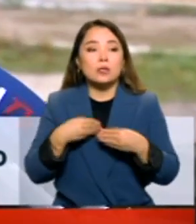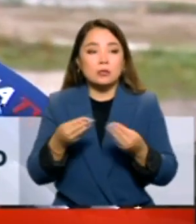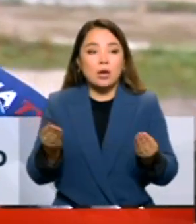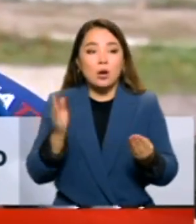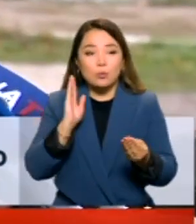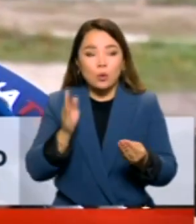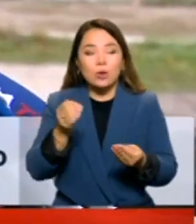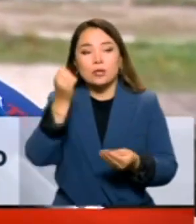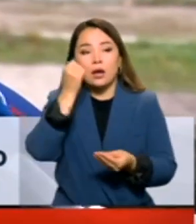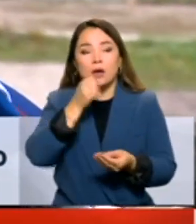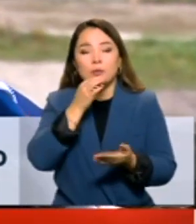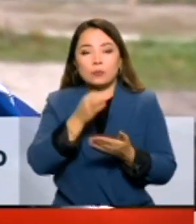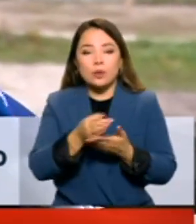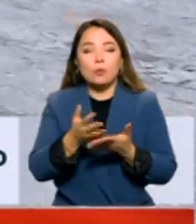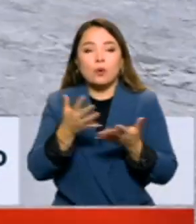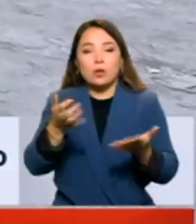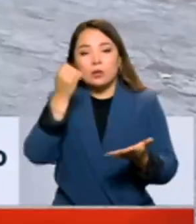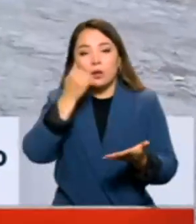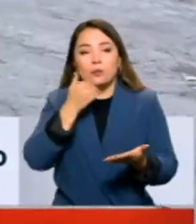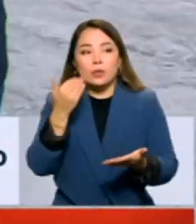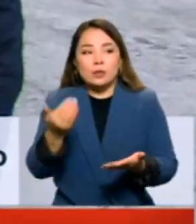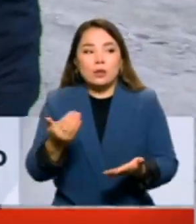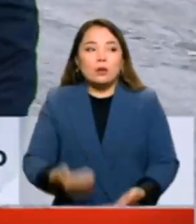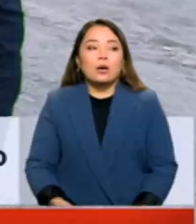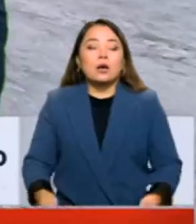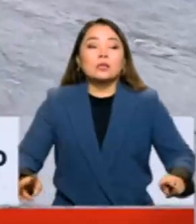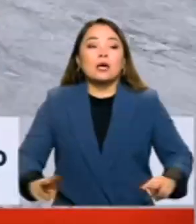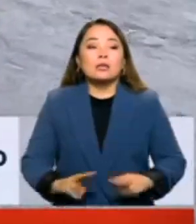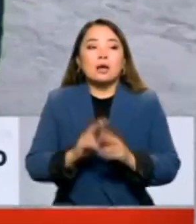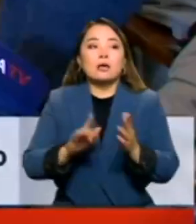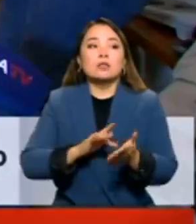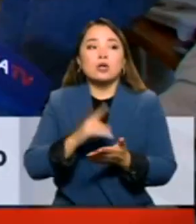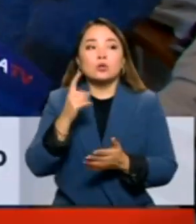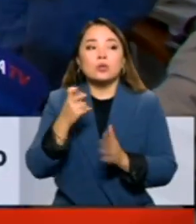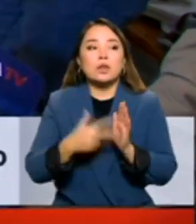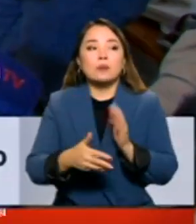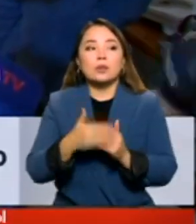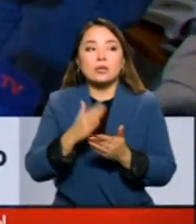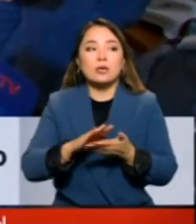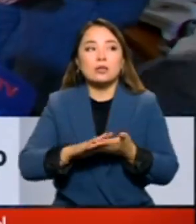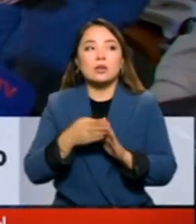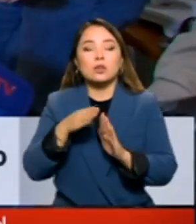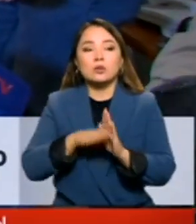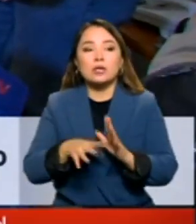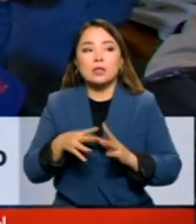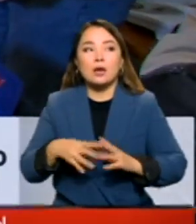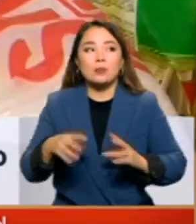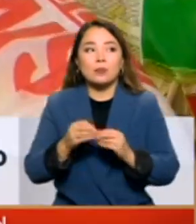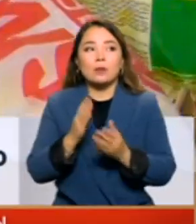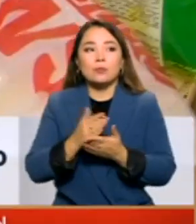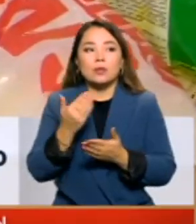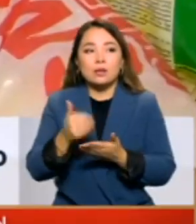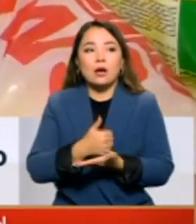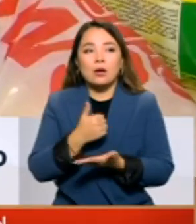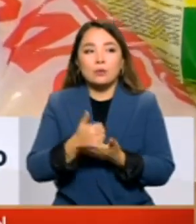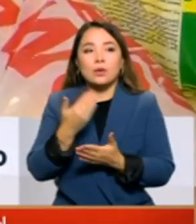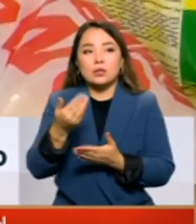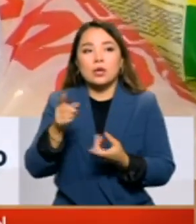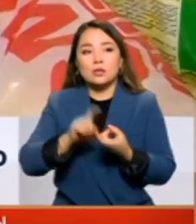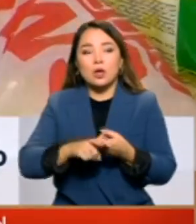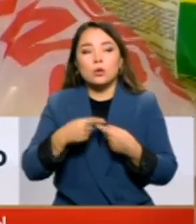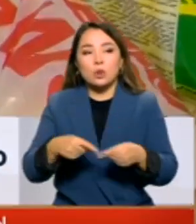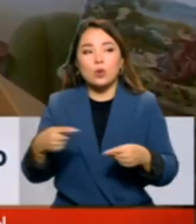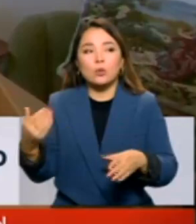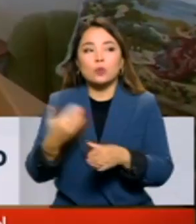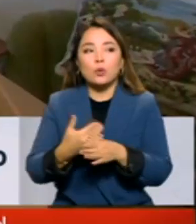Сол рахмет. Алла разы болсын ол кісілерге. Астанада 180 мыңға жуық аз қамтылған отбасы бар. Әкімдік тарапынан оларға түрлі